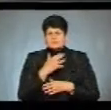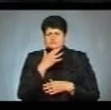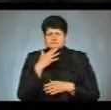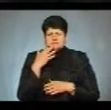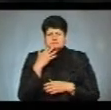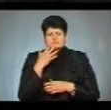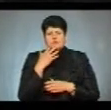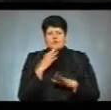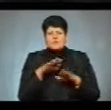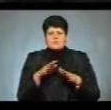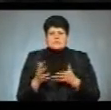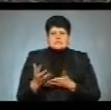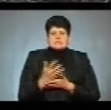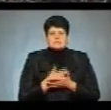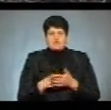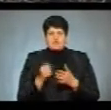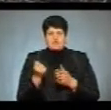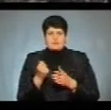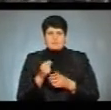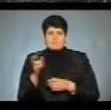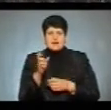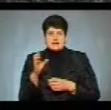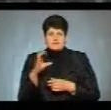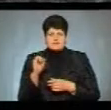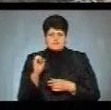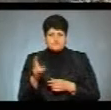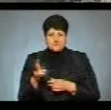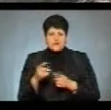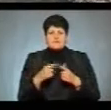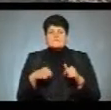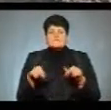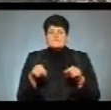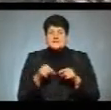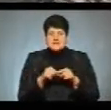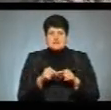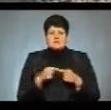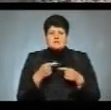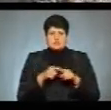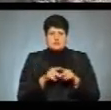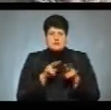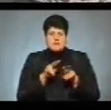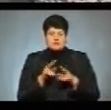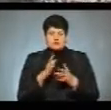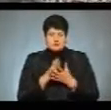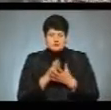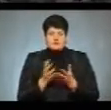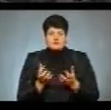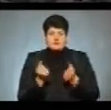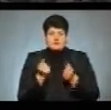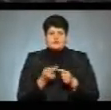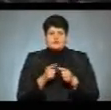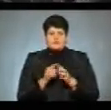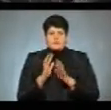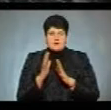точкових місць самовільного збору березового соку. Відділ технагляду Тернопільської міськради є балансоутримувачем території парку Загребелля.